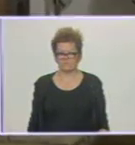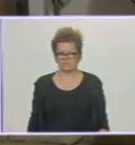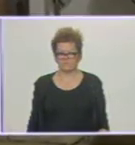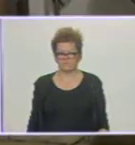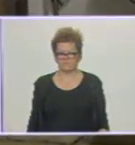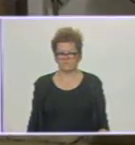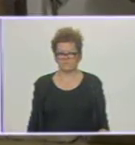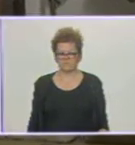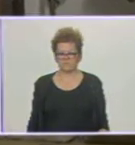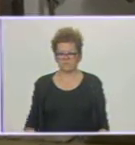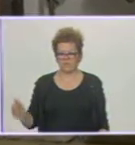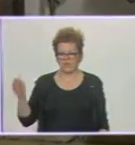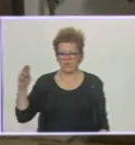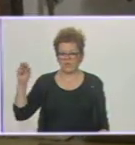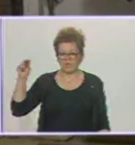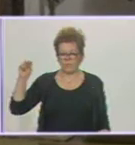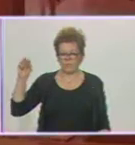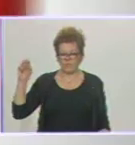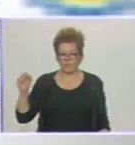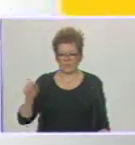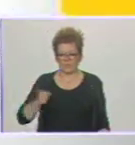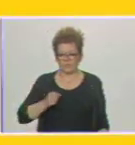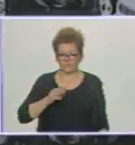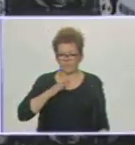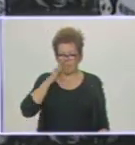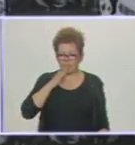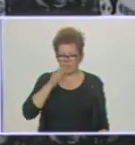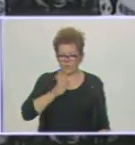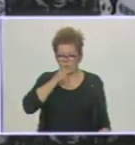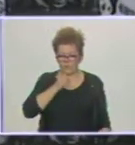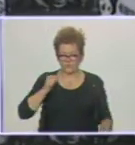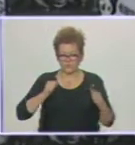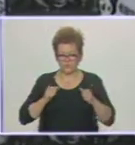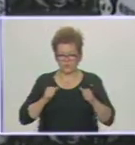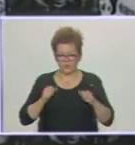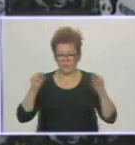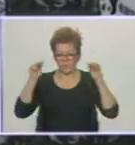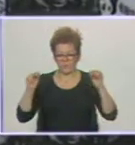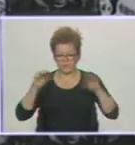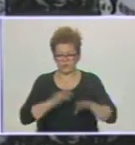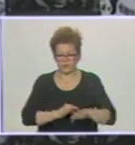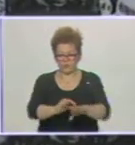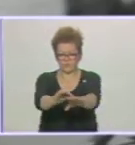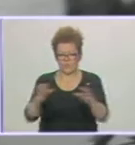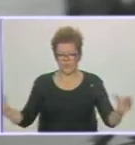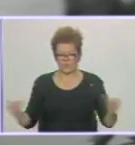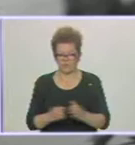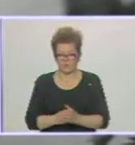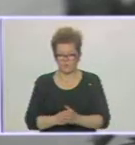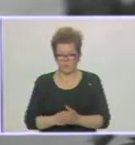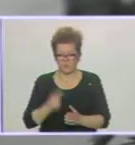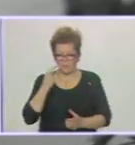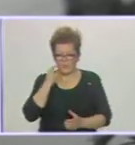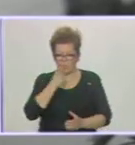păstor. Aurelia Popescu Preda este interpret de muzică populară, culegător de folclor, dascăl și coordonator de ansamblu, dar în primul